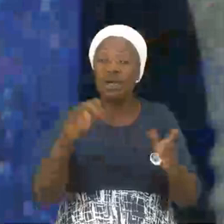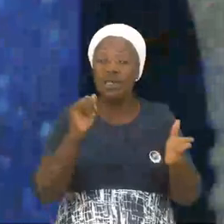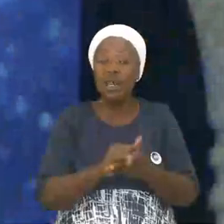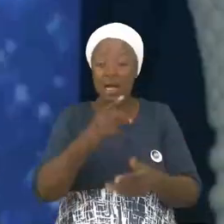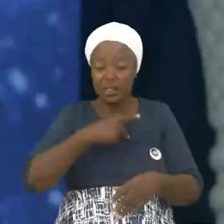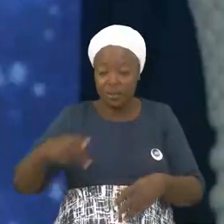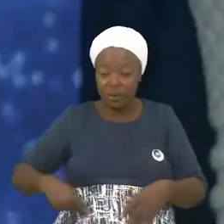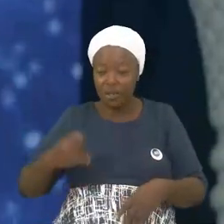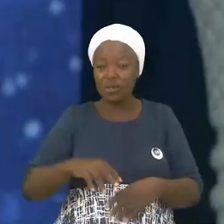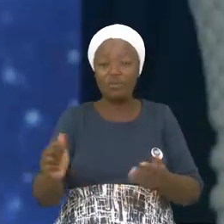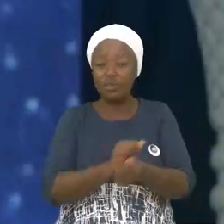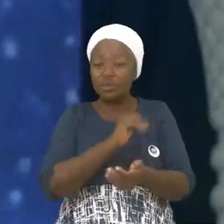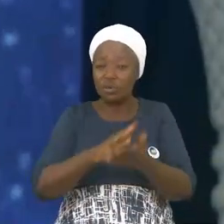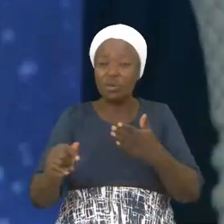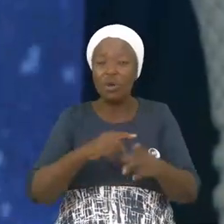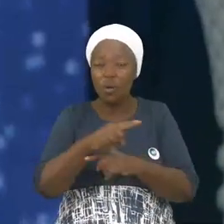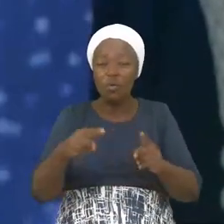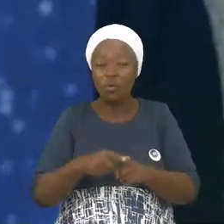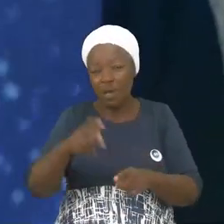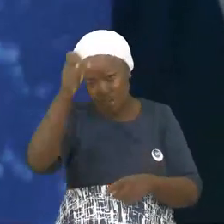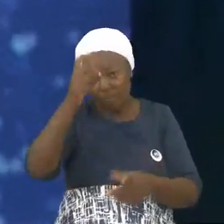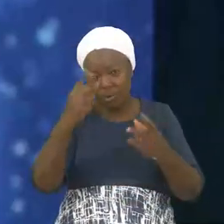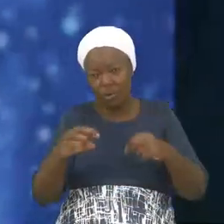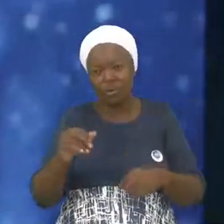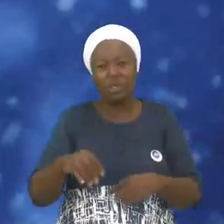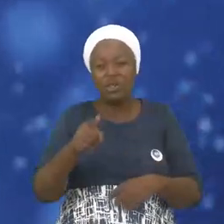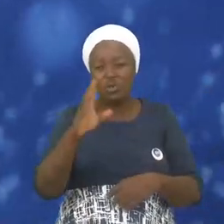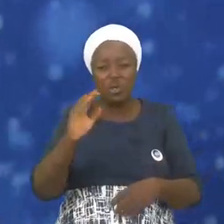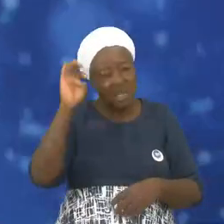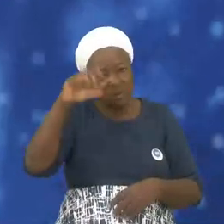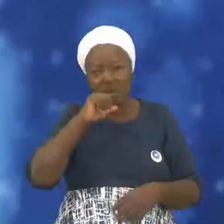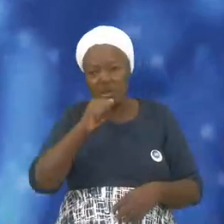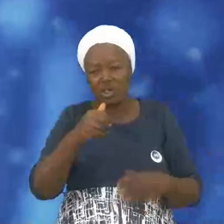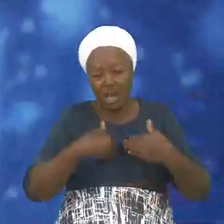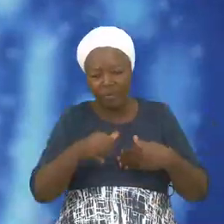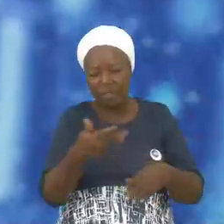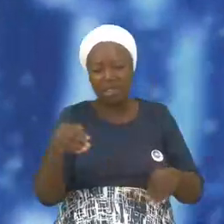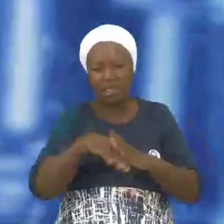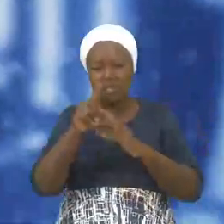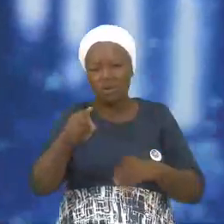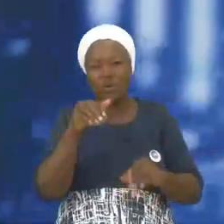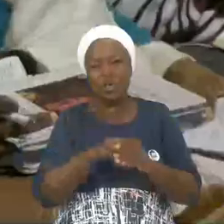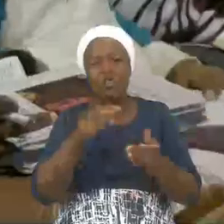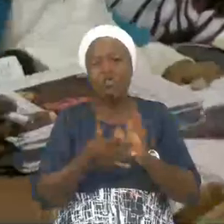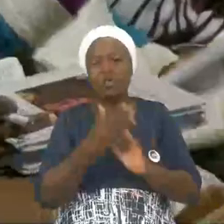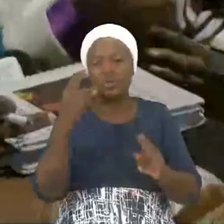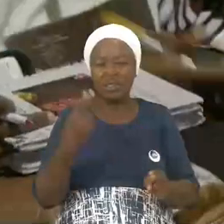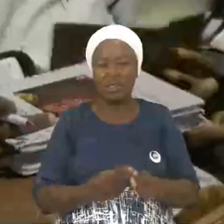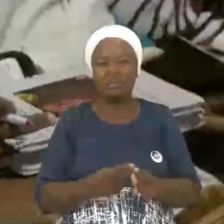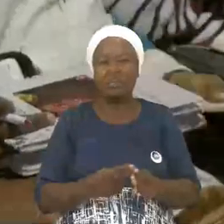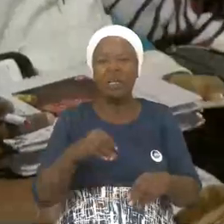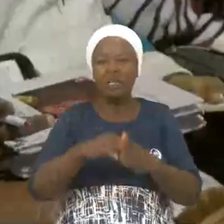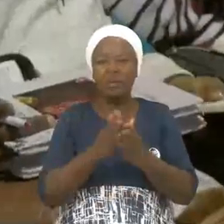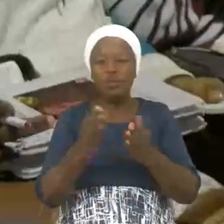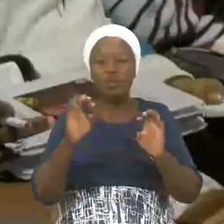Changer tellement ta vie ce soir. Et lorsque ce prince de perdition, lorsqu'il viendra, il n'aura rien